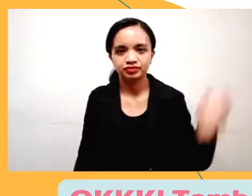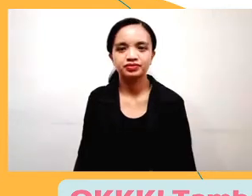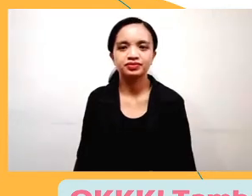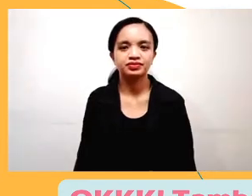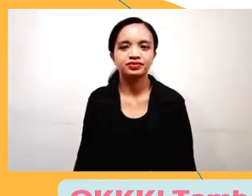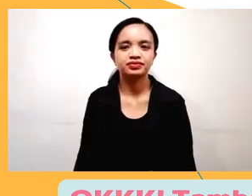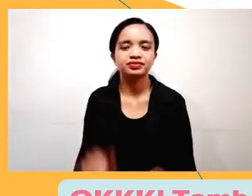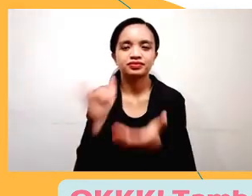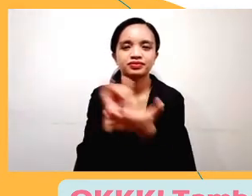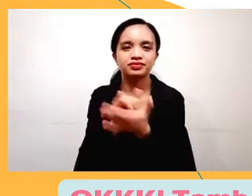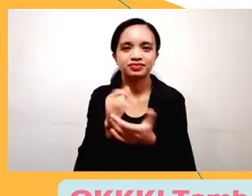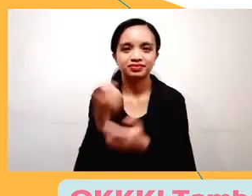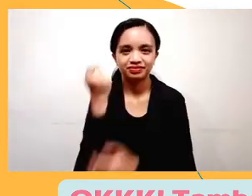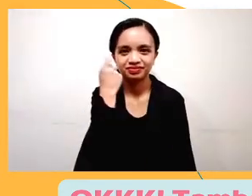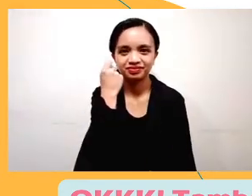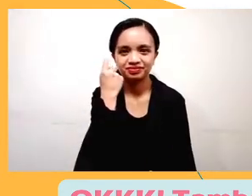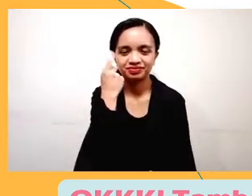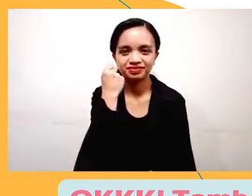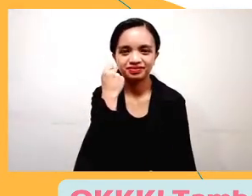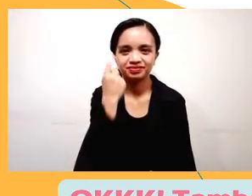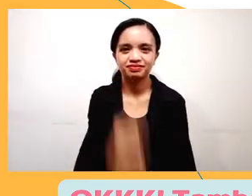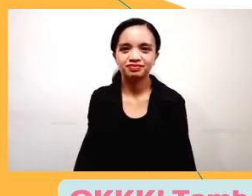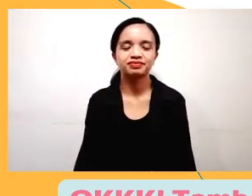Yon. Nakuha ba yon?